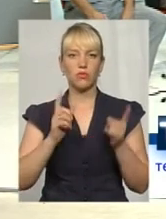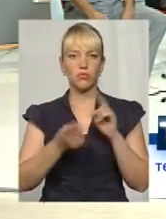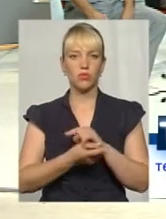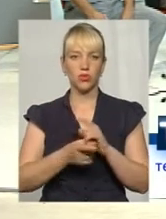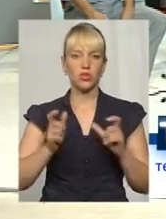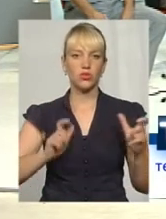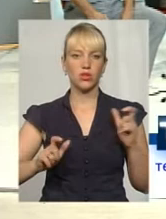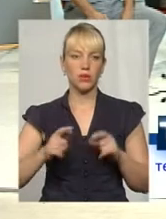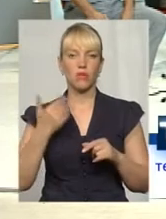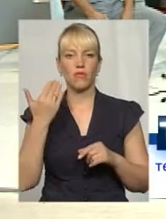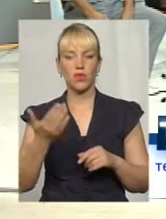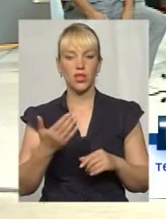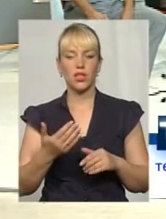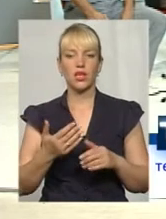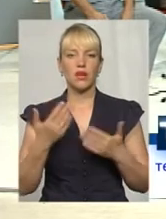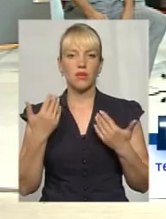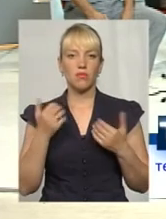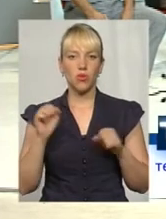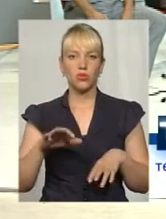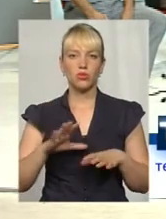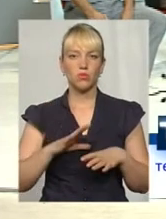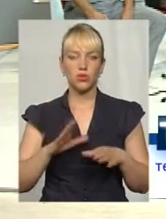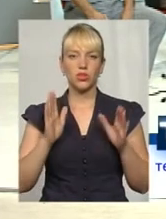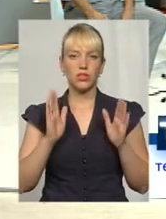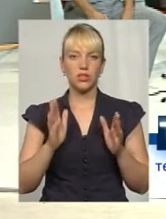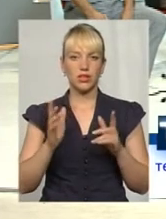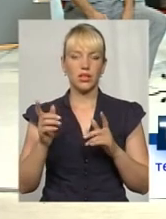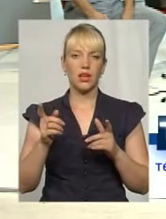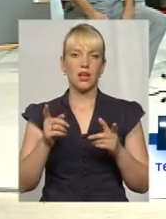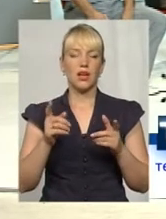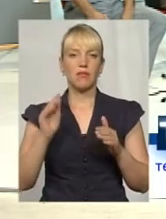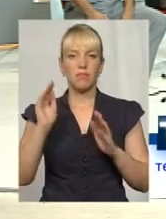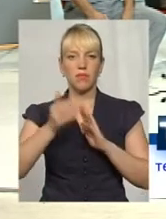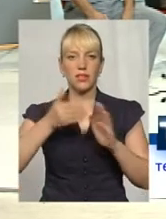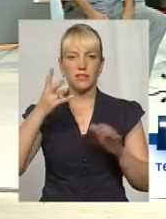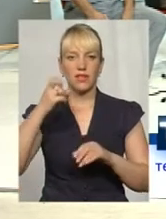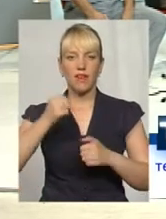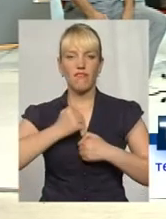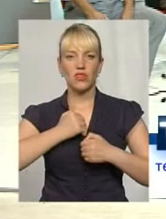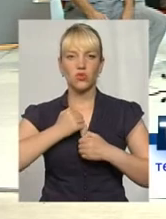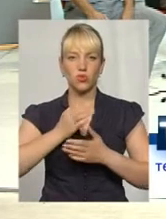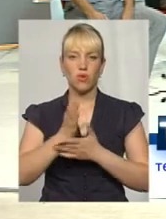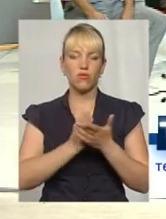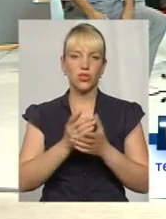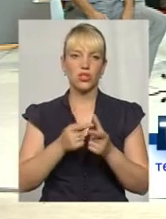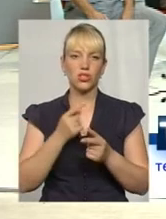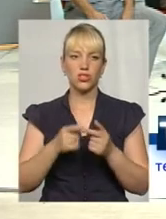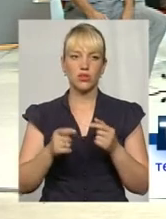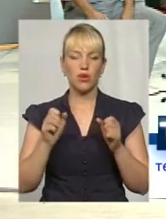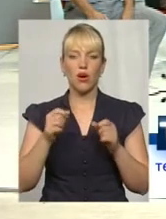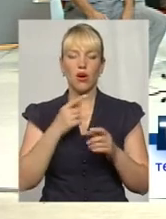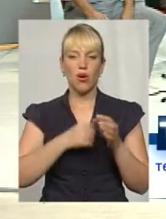цього часу вони фактично можуть бути признані на військову службу. Чи узгоджено це питання